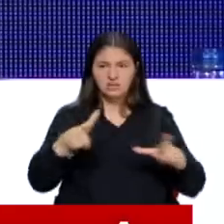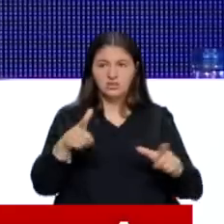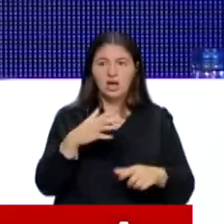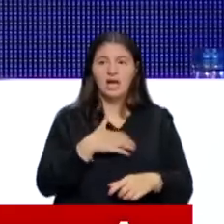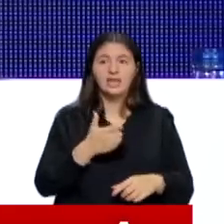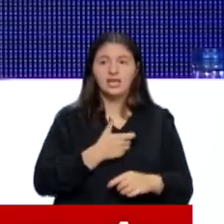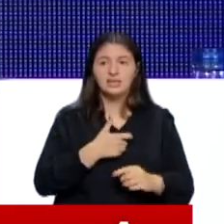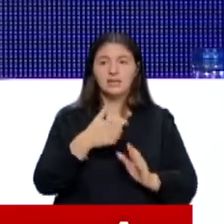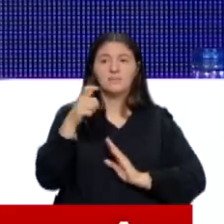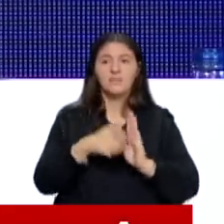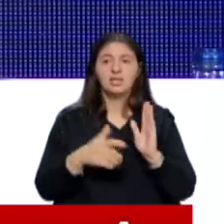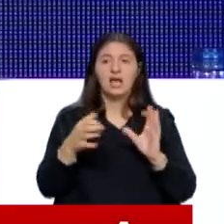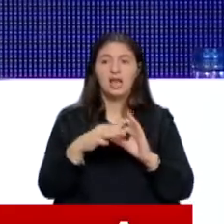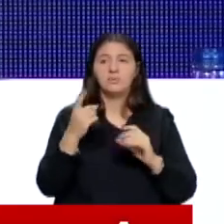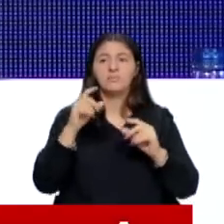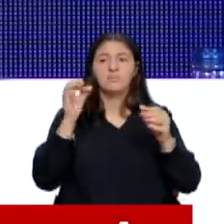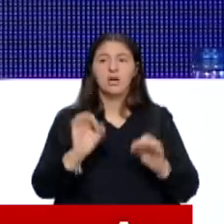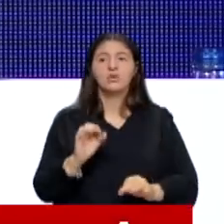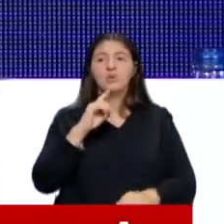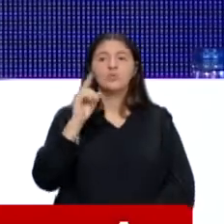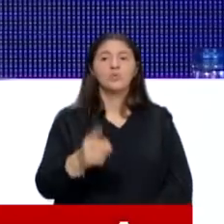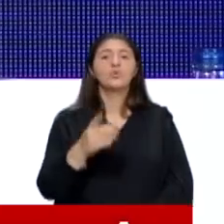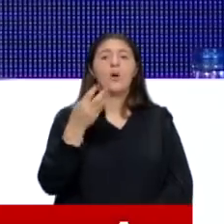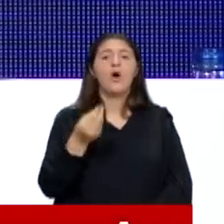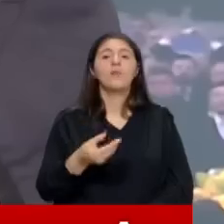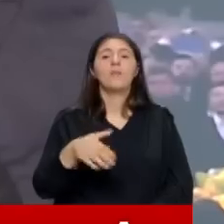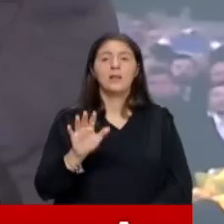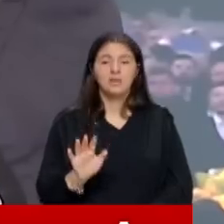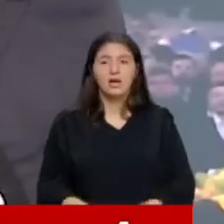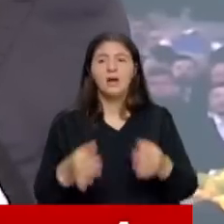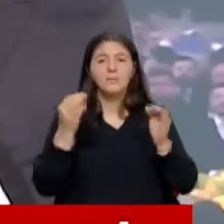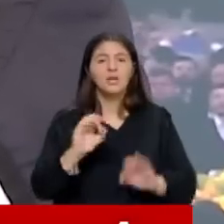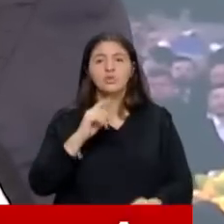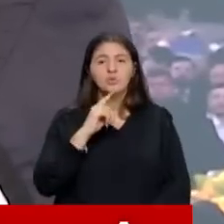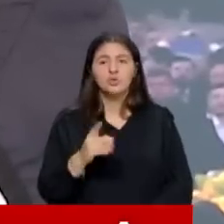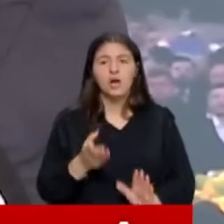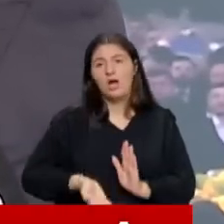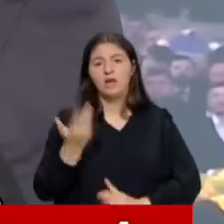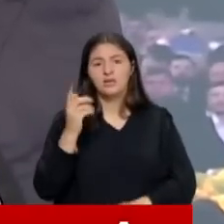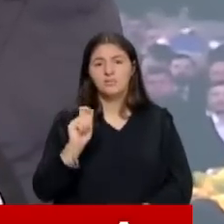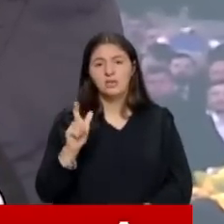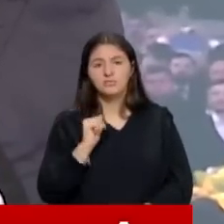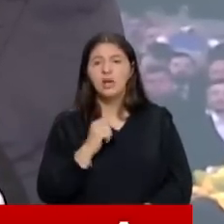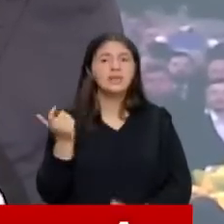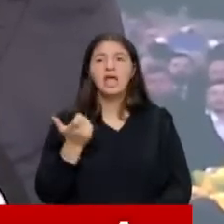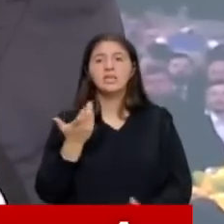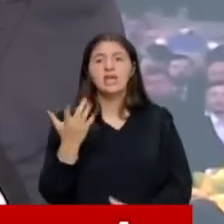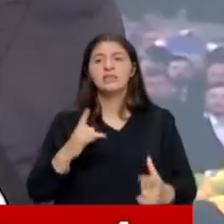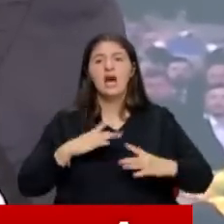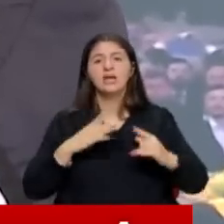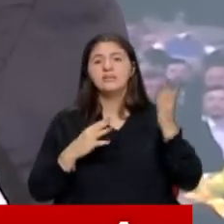anayasanın metnine dahil bir başlangıç hükmü olmamalı başlangıç mı kaldırılmalıymış neresinden